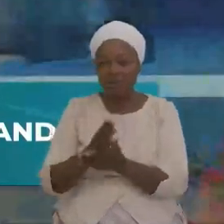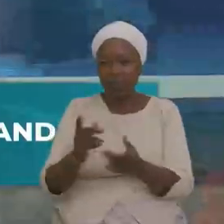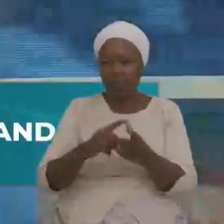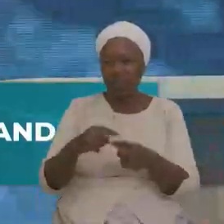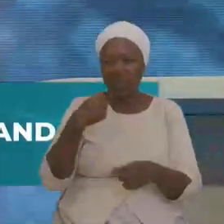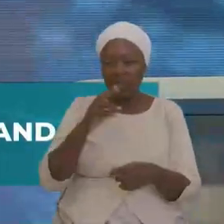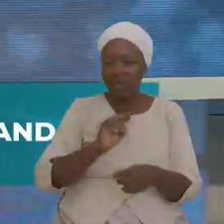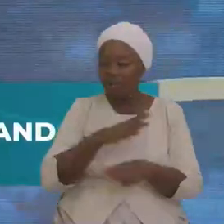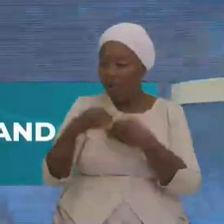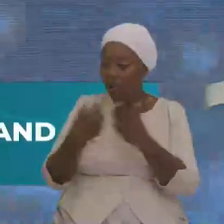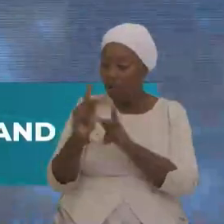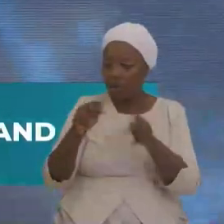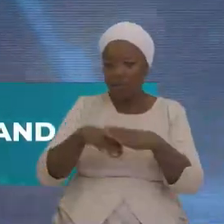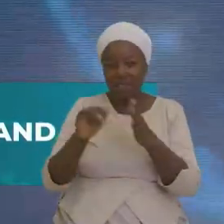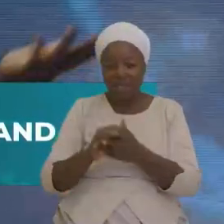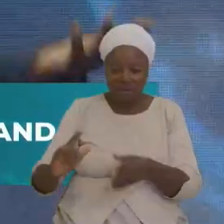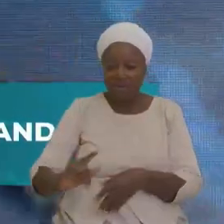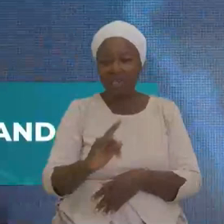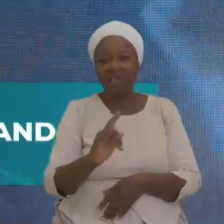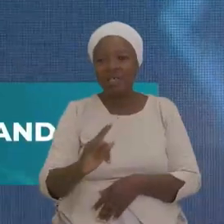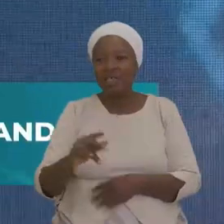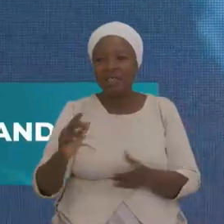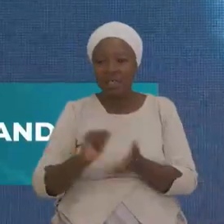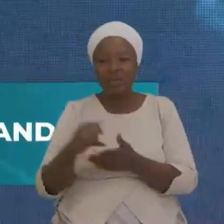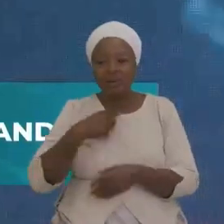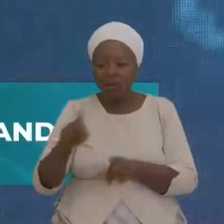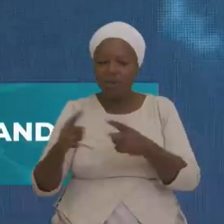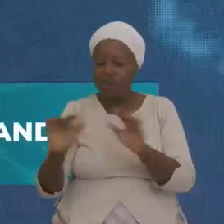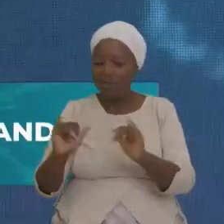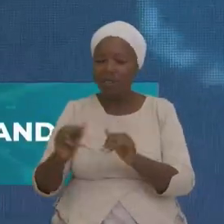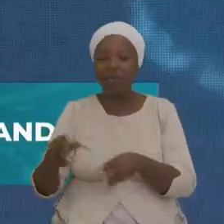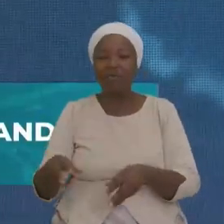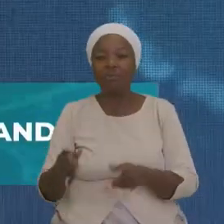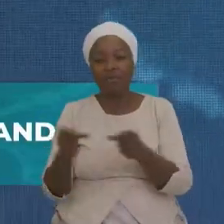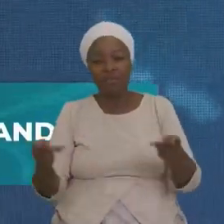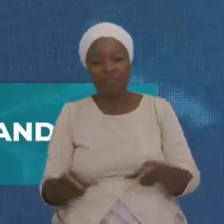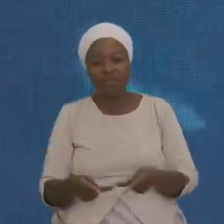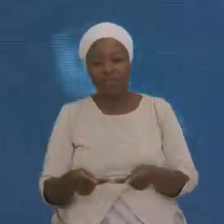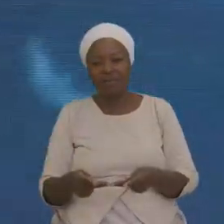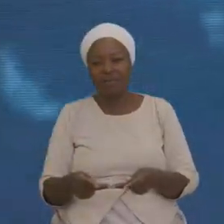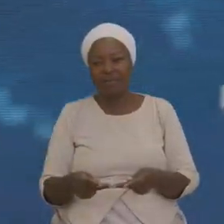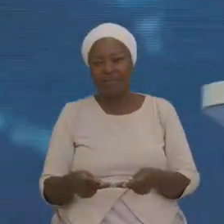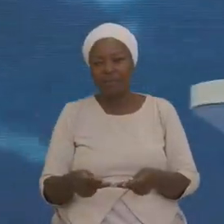Et on nous dit que tous ceux qui sont dans l'avion, nous allons à la même destination.